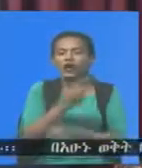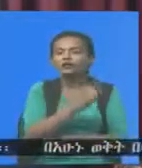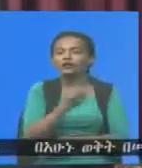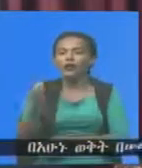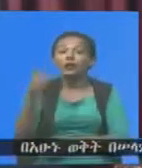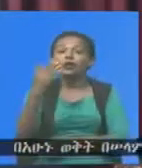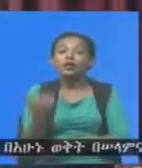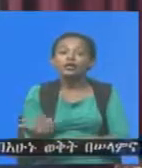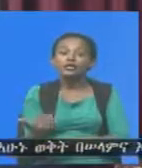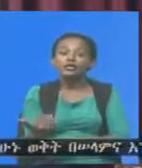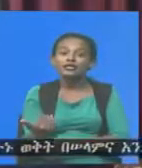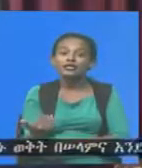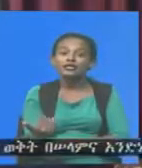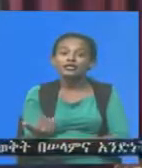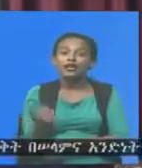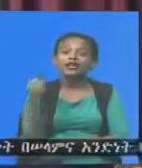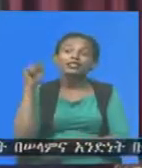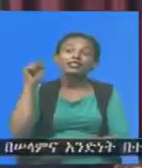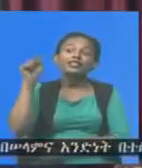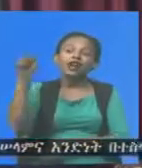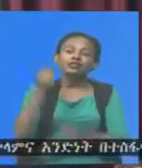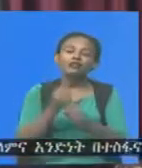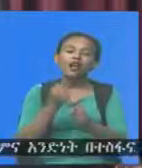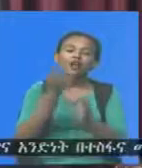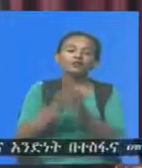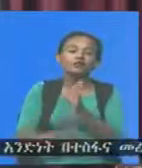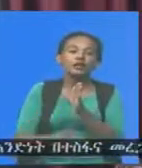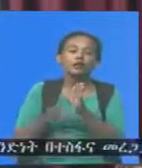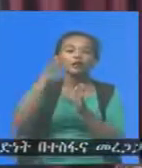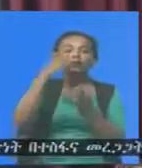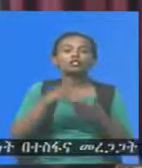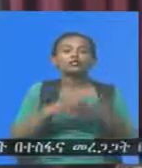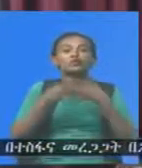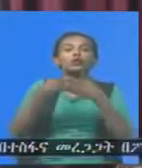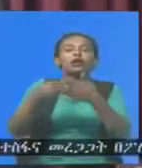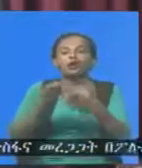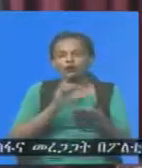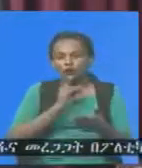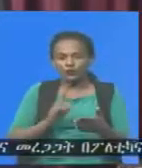ለምን ያ ስራ አስፈጻሚ ነው መንግስት የሚመራው